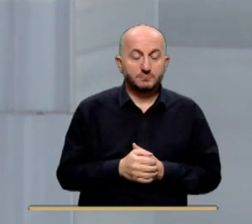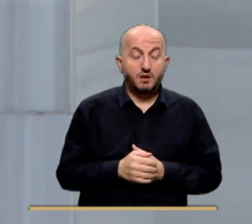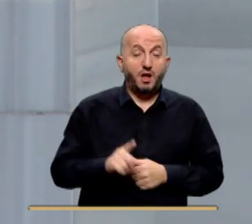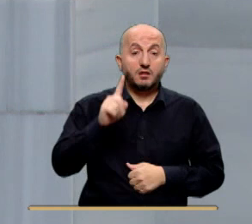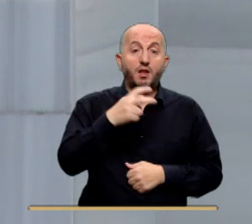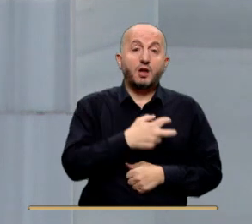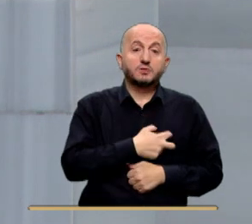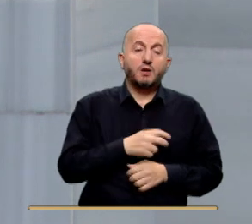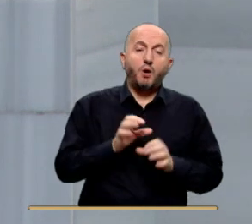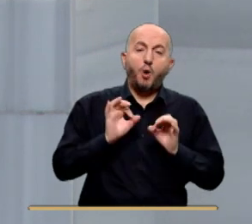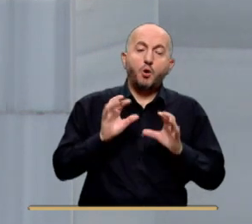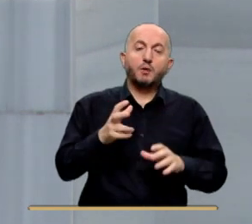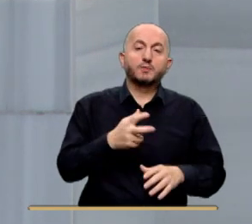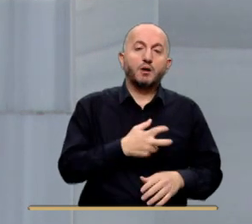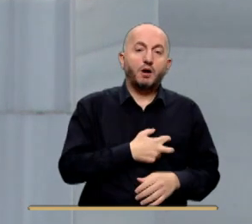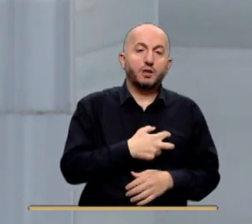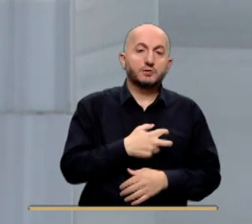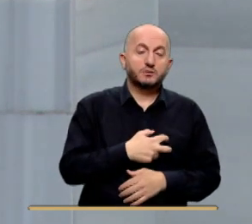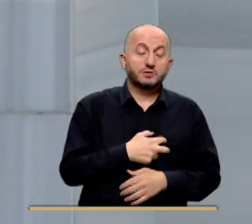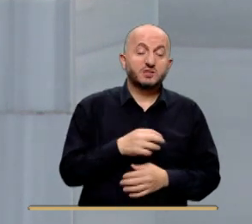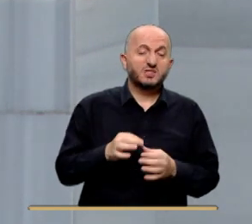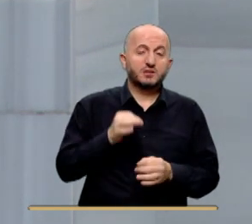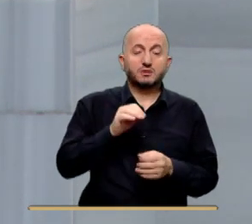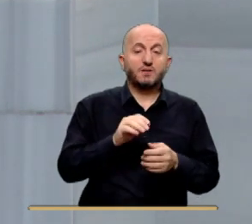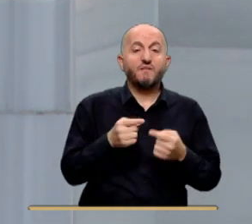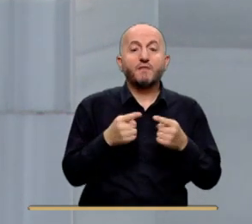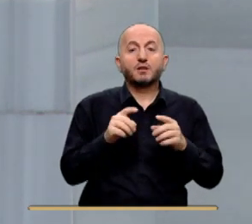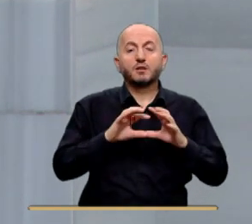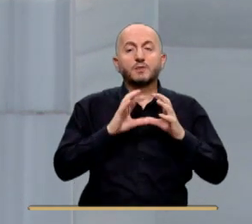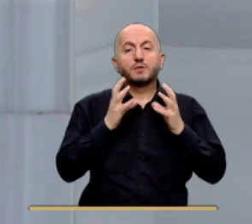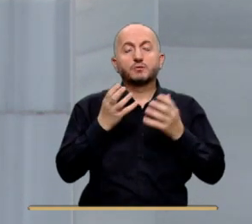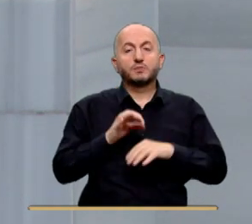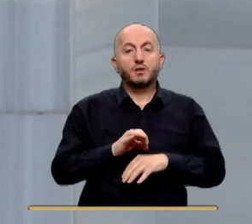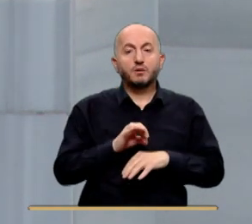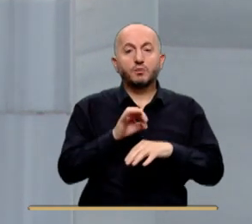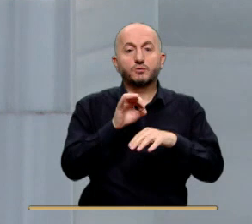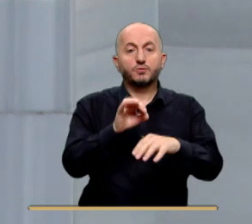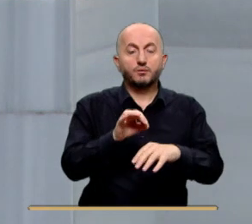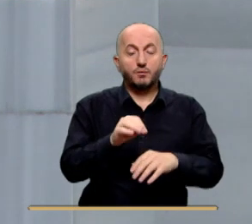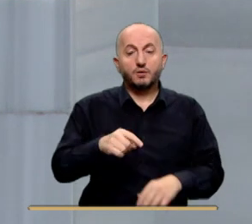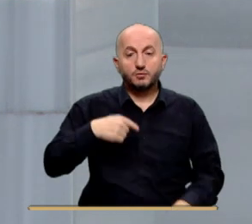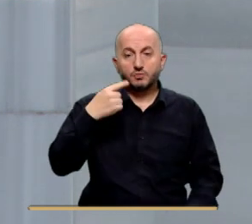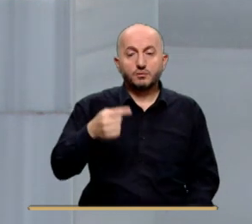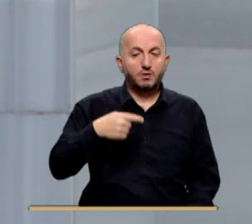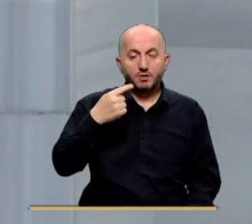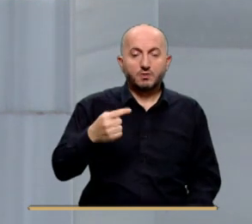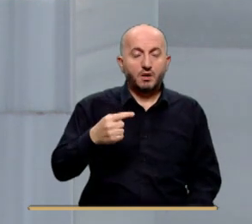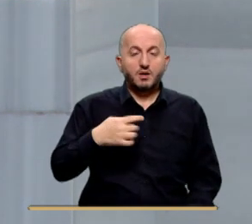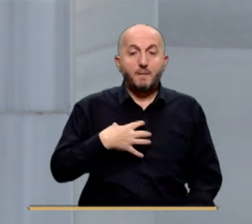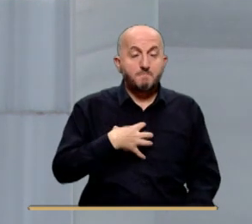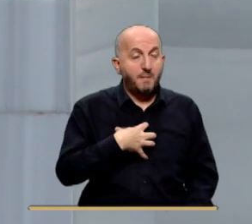ki insanı ayrı bir dünyaya götürüyor. Diyorlar ki Mevlana'yı